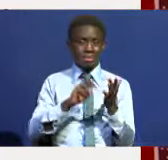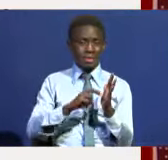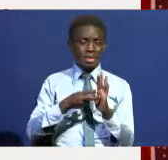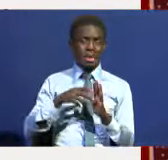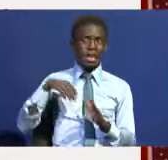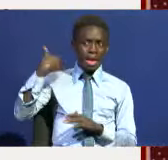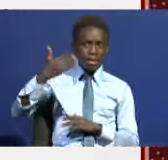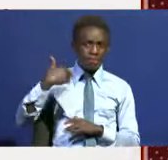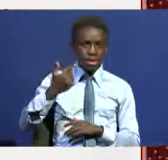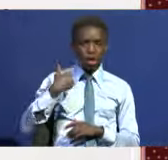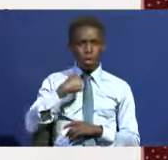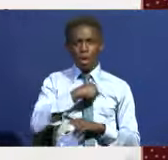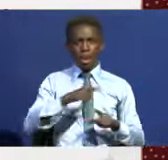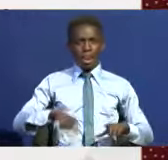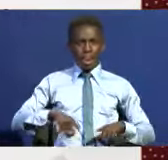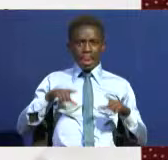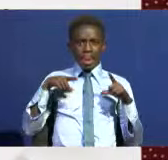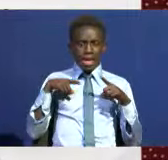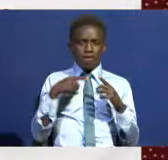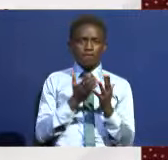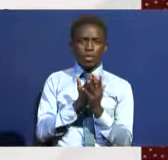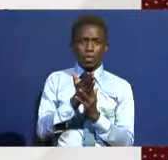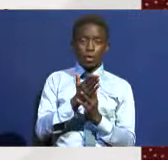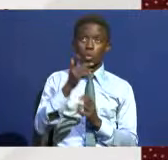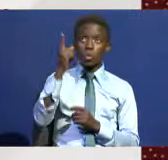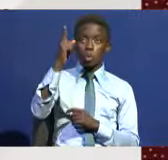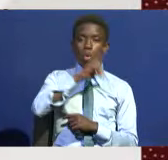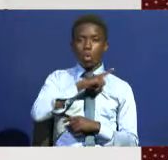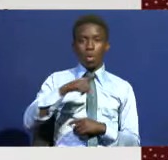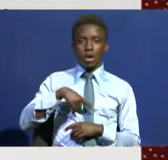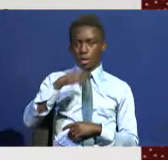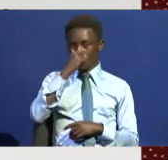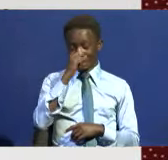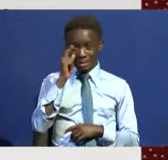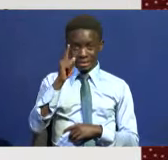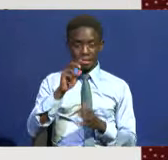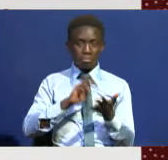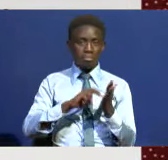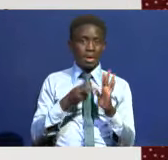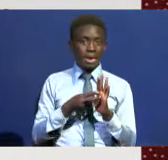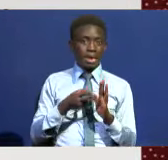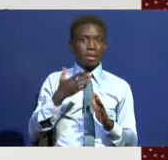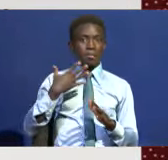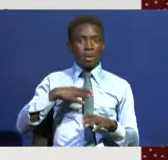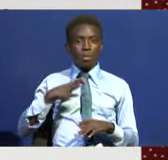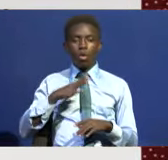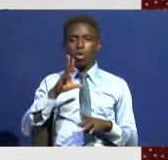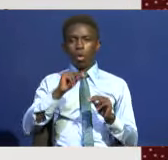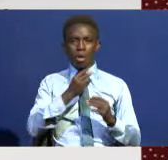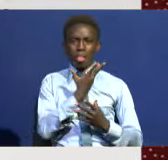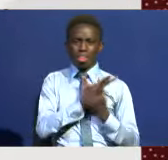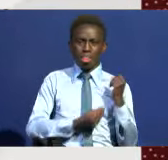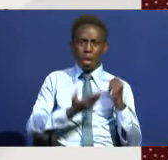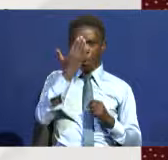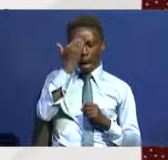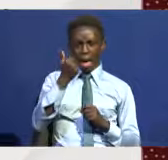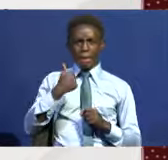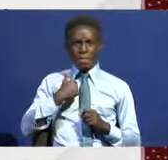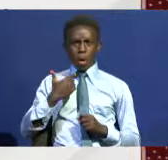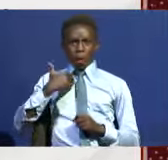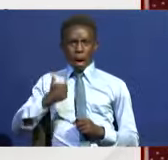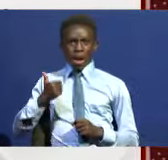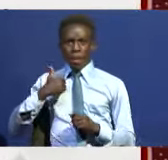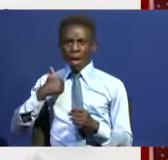rehema za Mwenyezi Mungu. Na hivyo basi mtu asije akavunjika roho kwa kuwa vitu ama mambo hayaendi atakavyo. Inafaa awe na